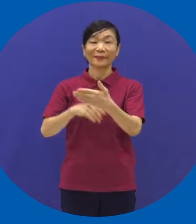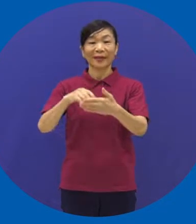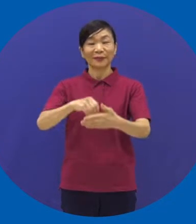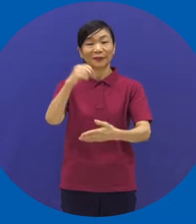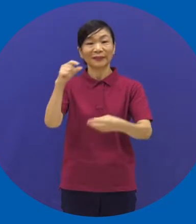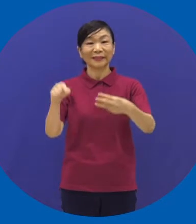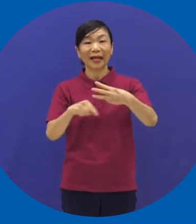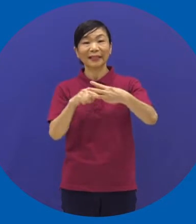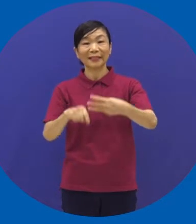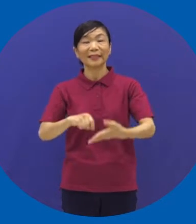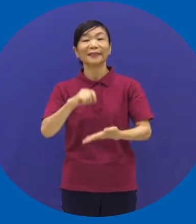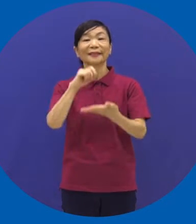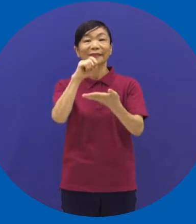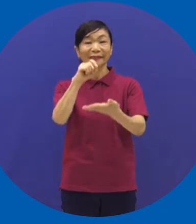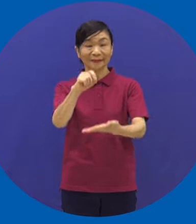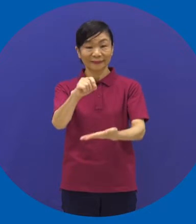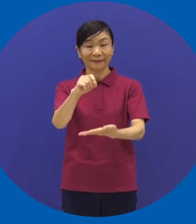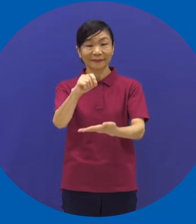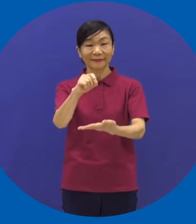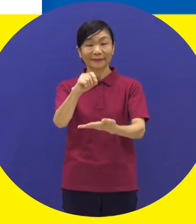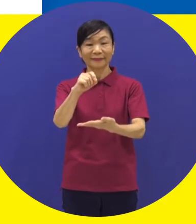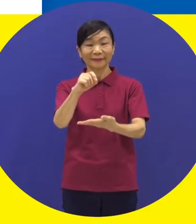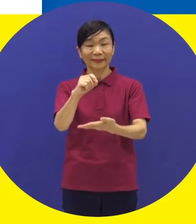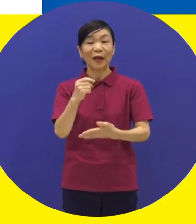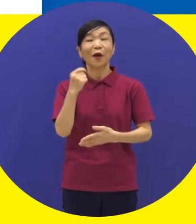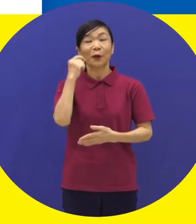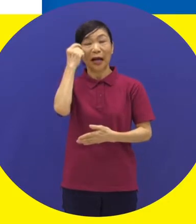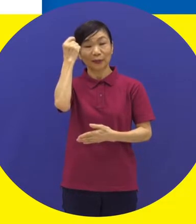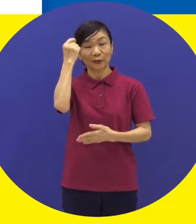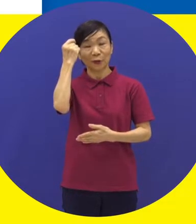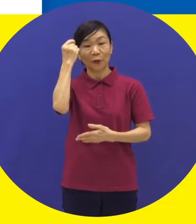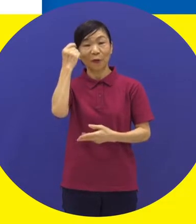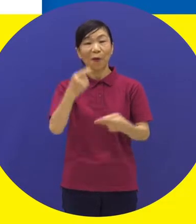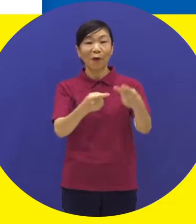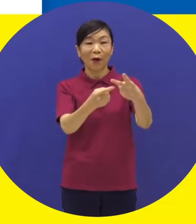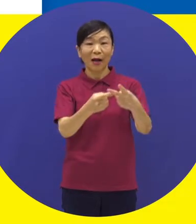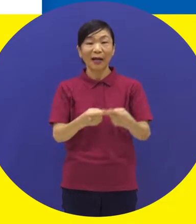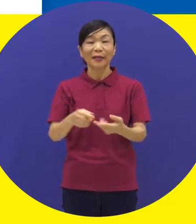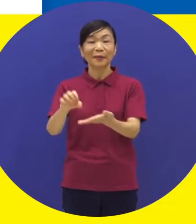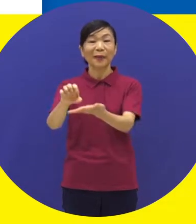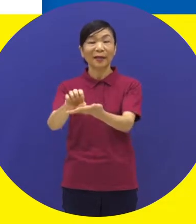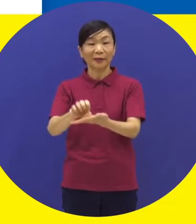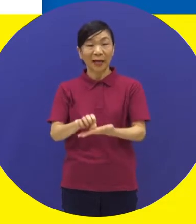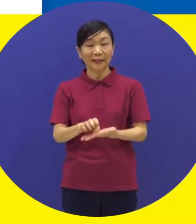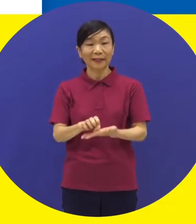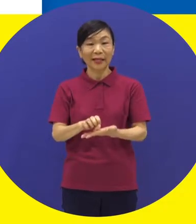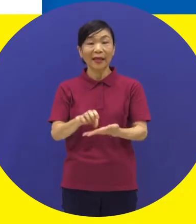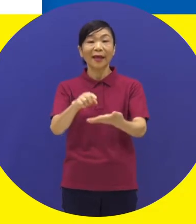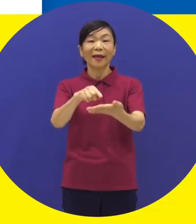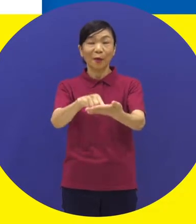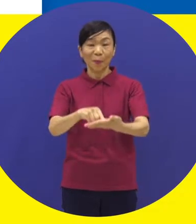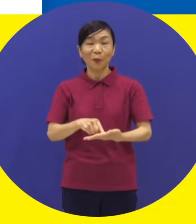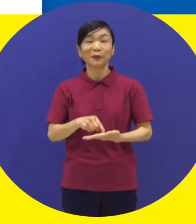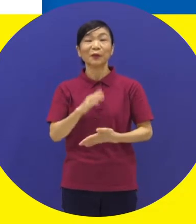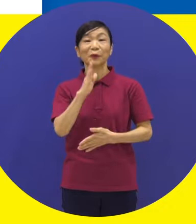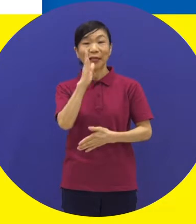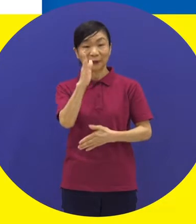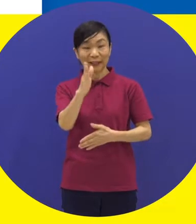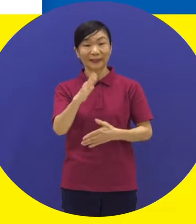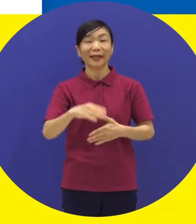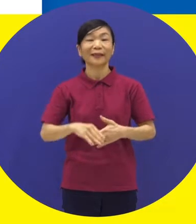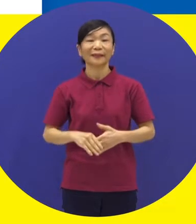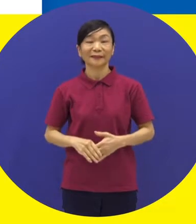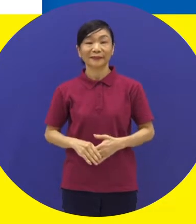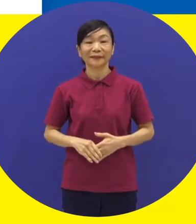抽選で3名様に差し上げます。番組へのご感想などをはがきか E メールに書いてご覧の宛先までご